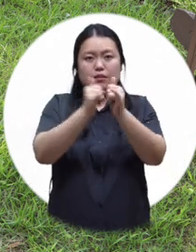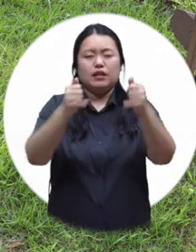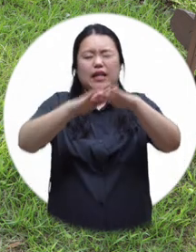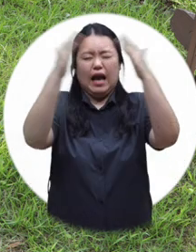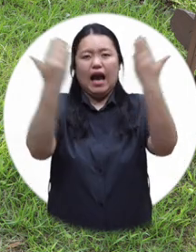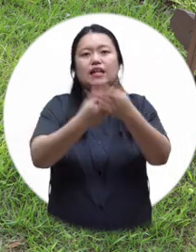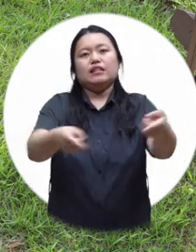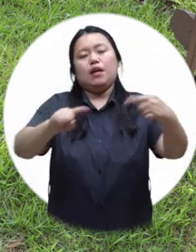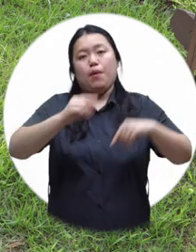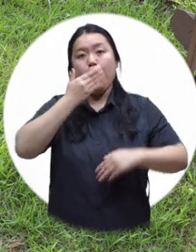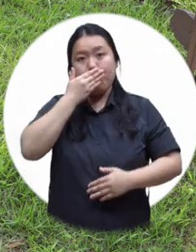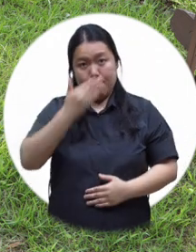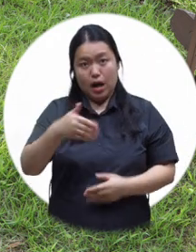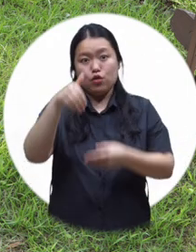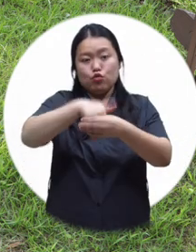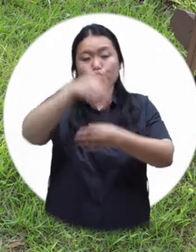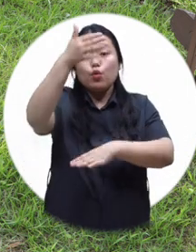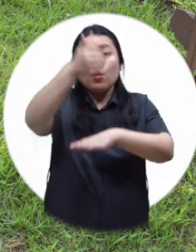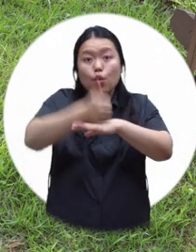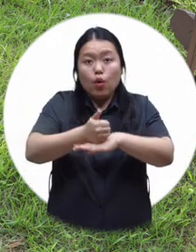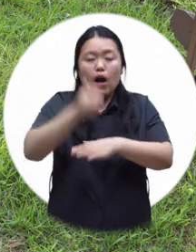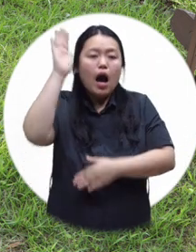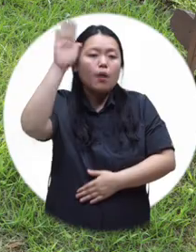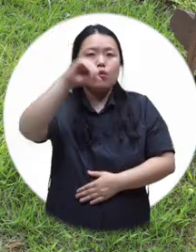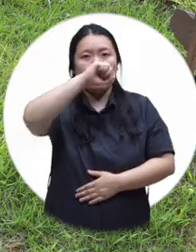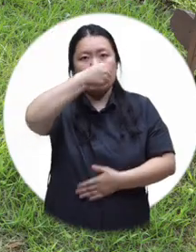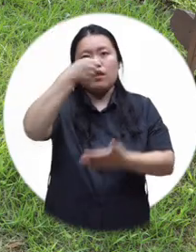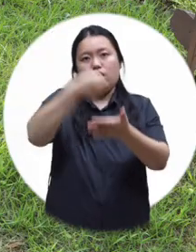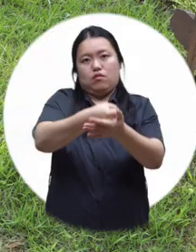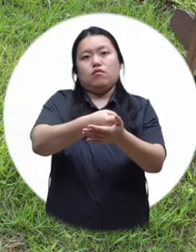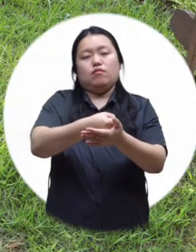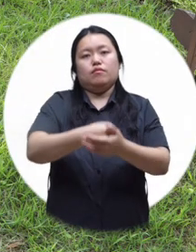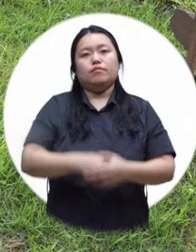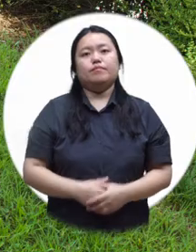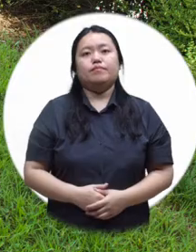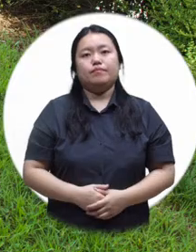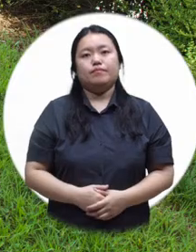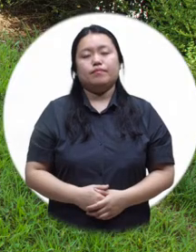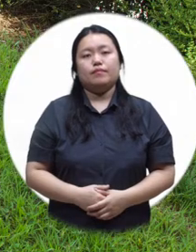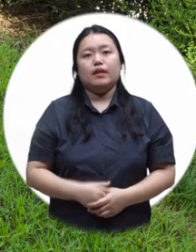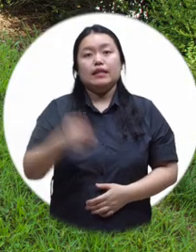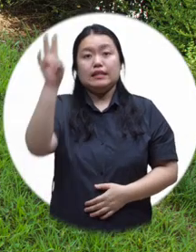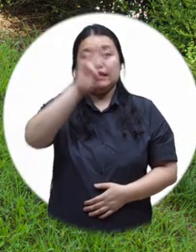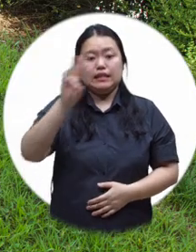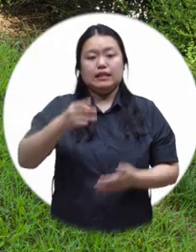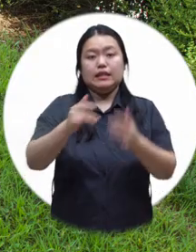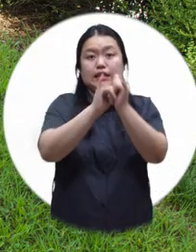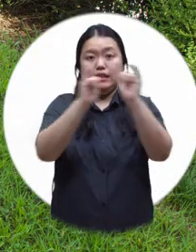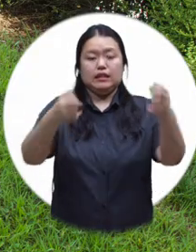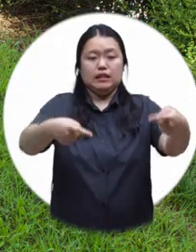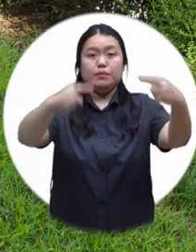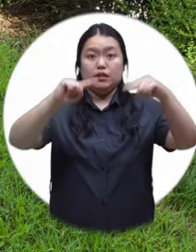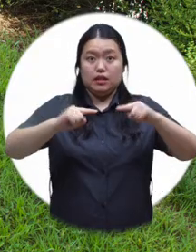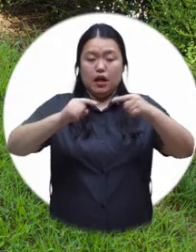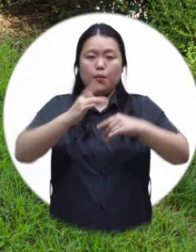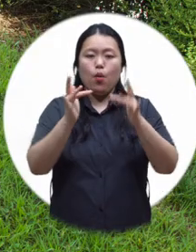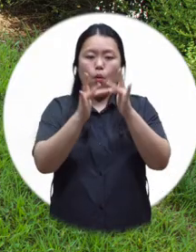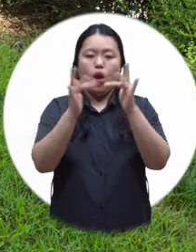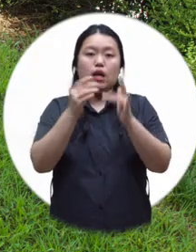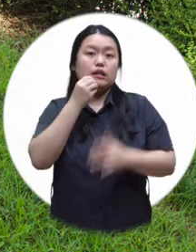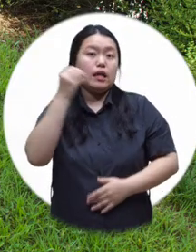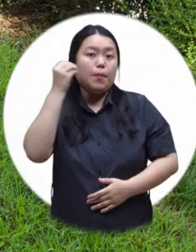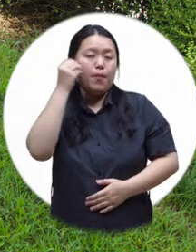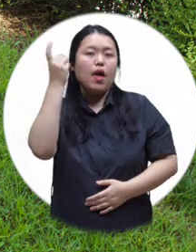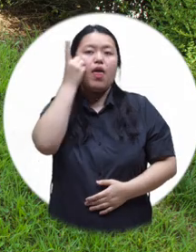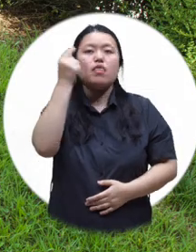있습니다 투표 결과 모집된 의견은 향후 예산 편성에 반영됩니다 시흥시 주민 참여 예산 홈페이지에서